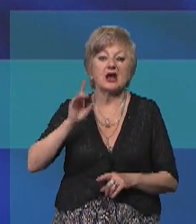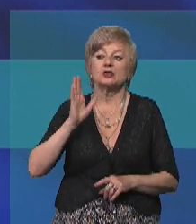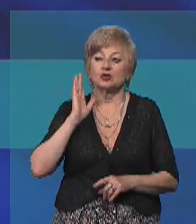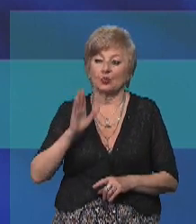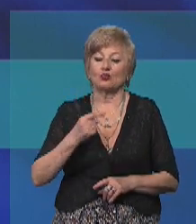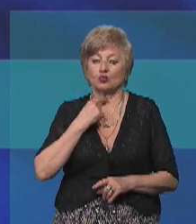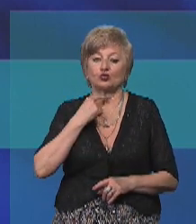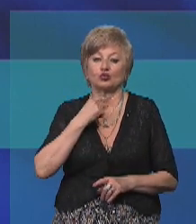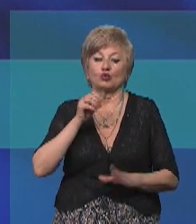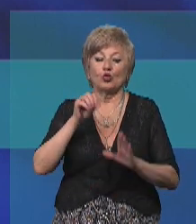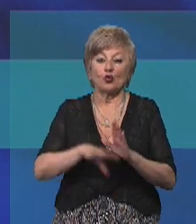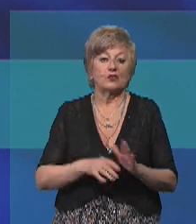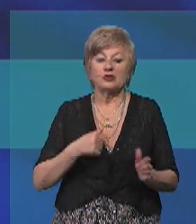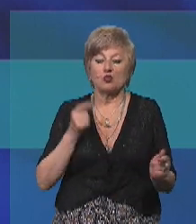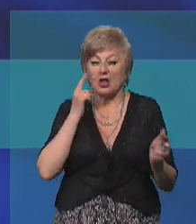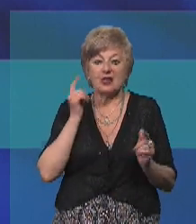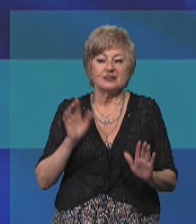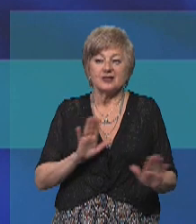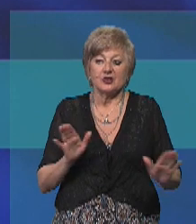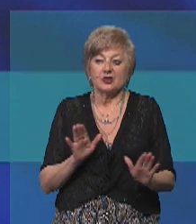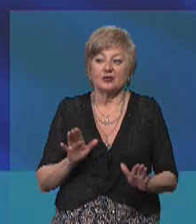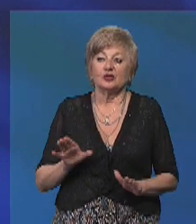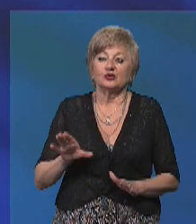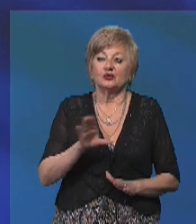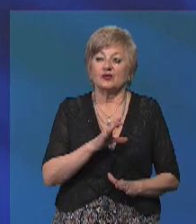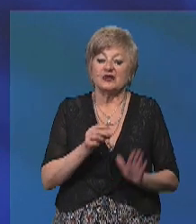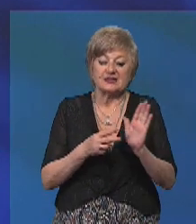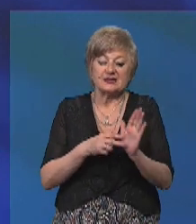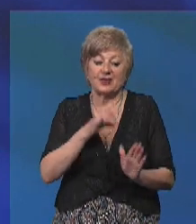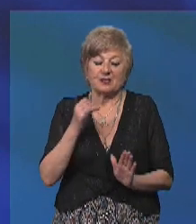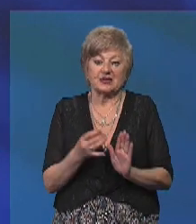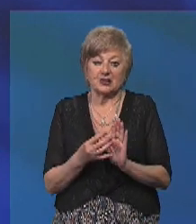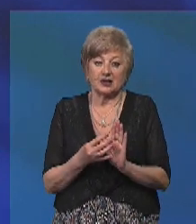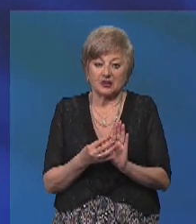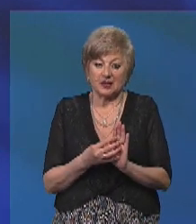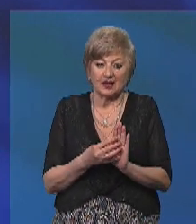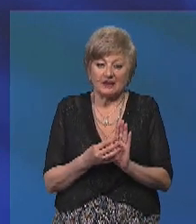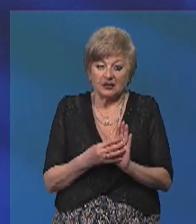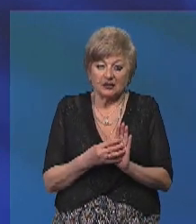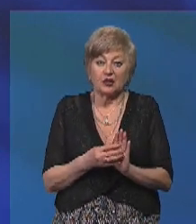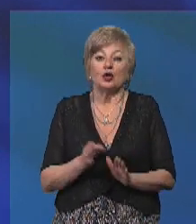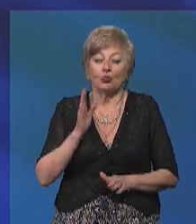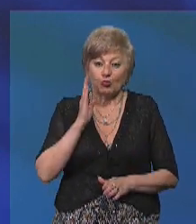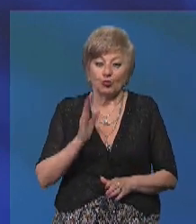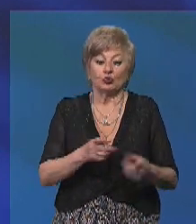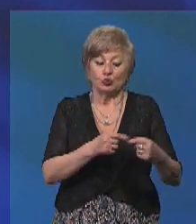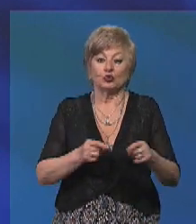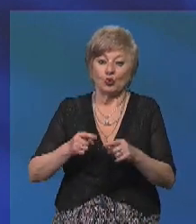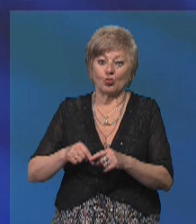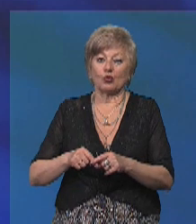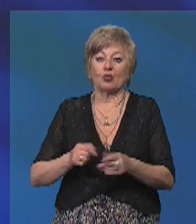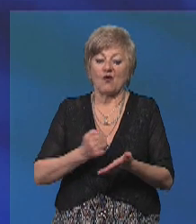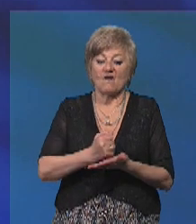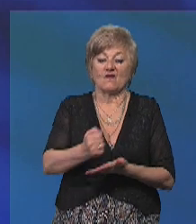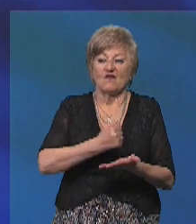будуть саме за бренд. Але я не думала, що 7 з 9 округів будуть округами саме, які